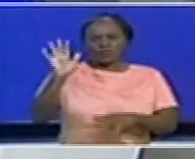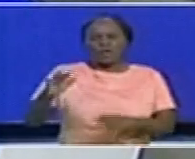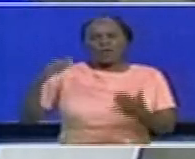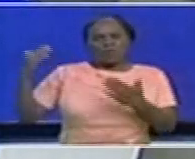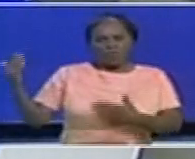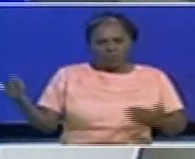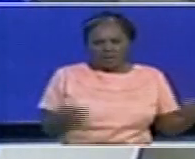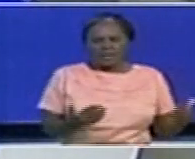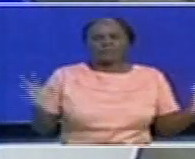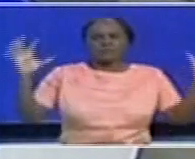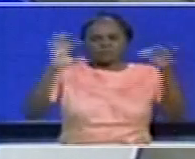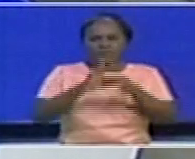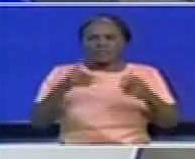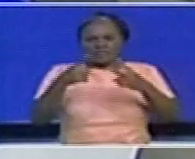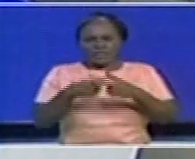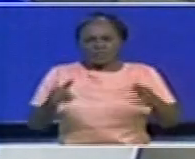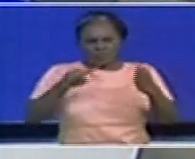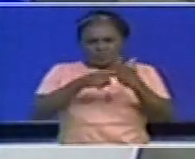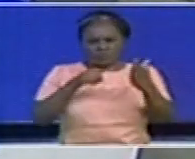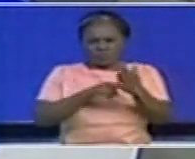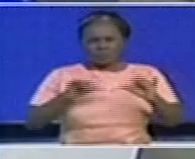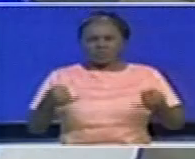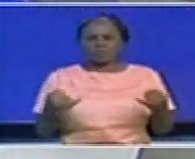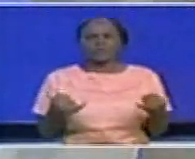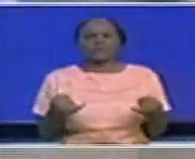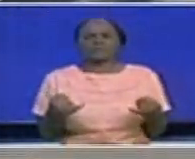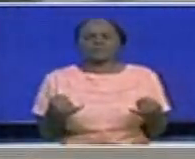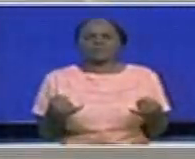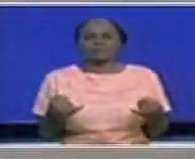sana ujiunge nasi, tuanze na vidokezo.